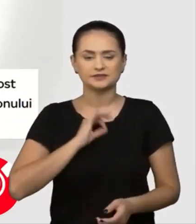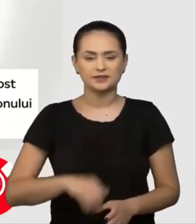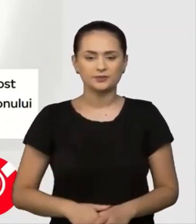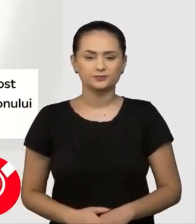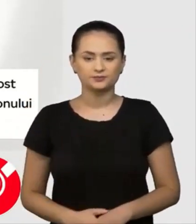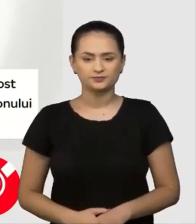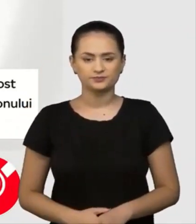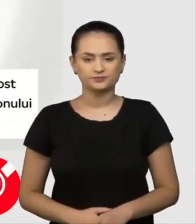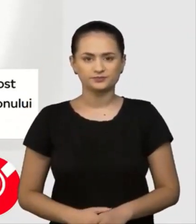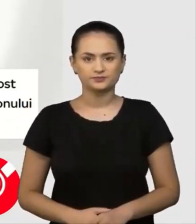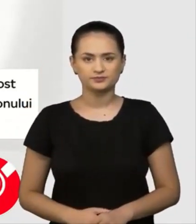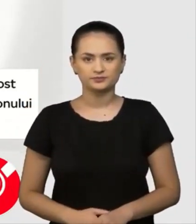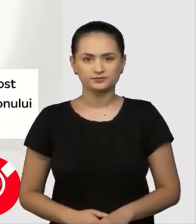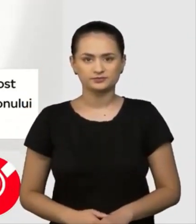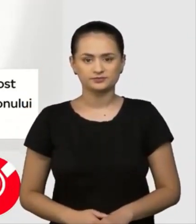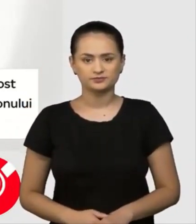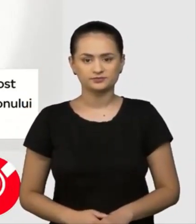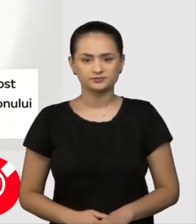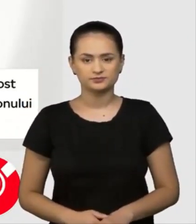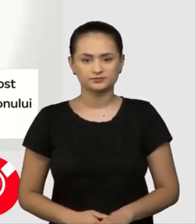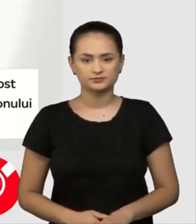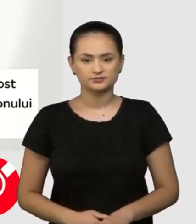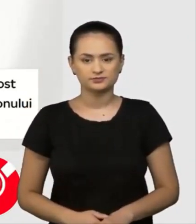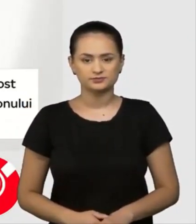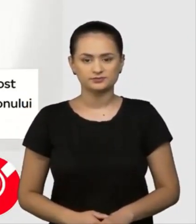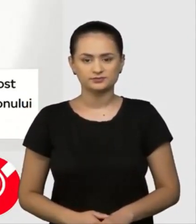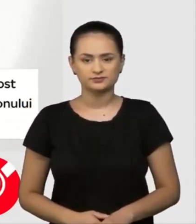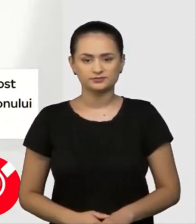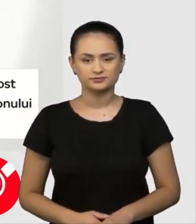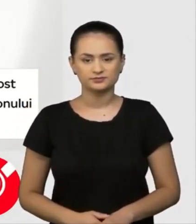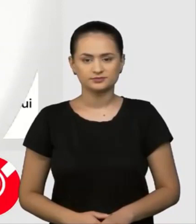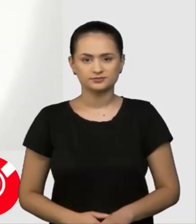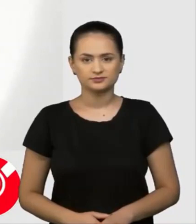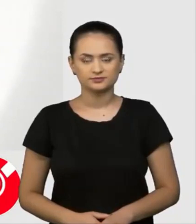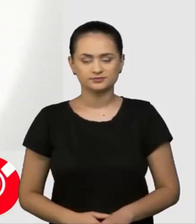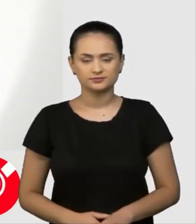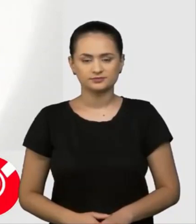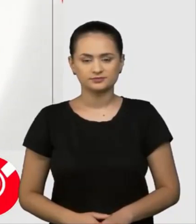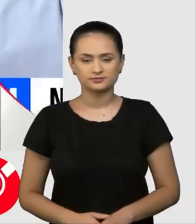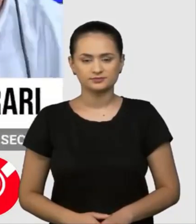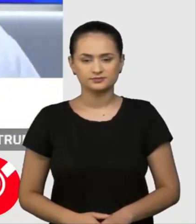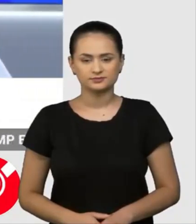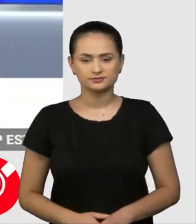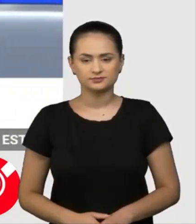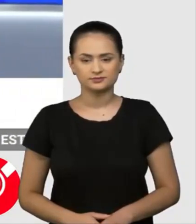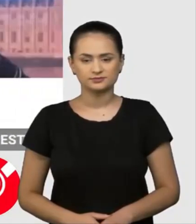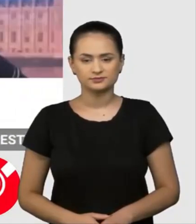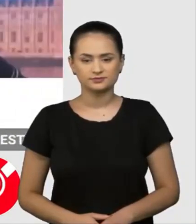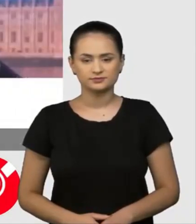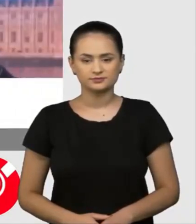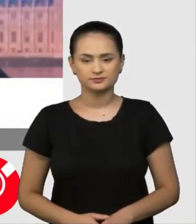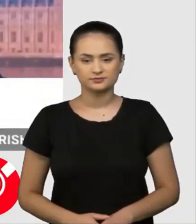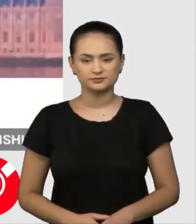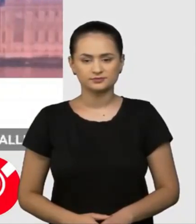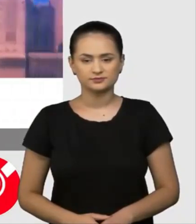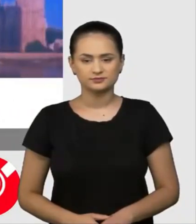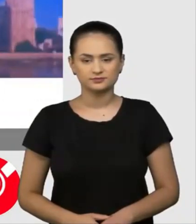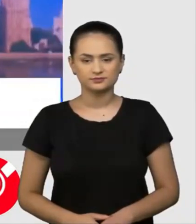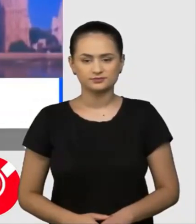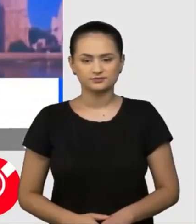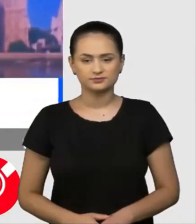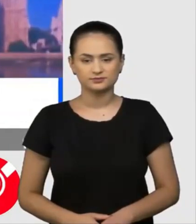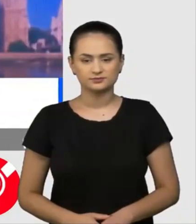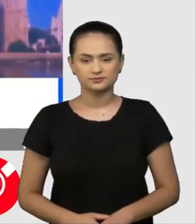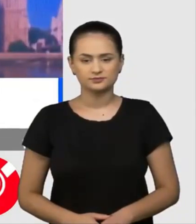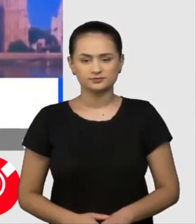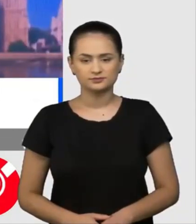folosit o cale armata telefon cel mai probabil ca tot ce am uitat tot așa pastilele de la fumat